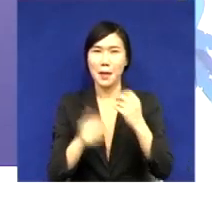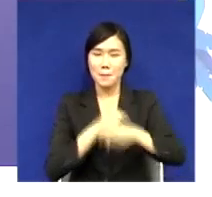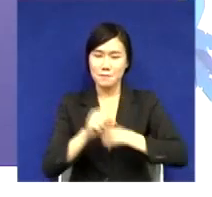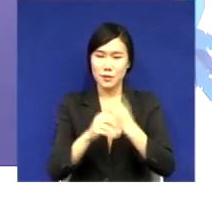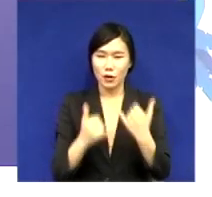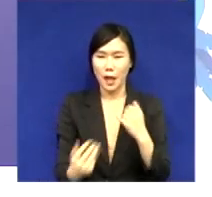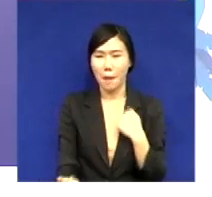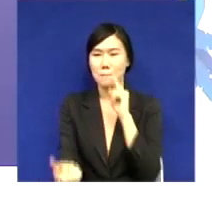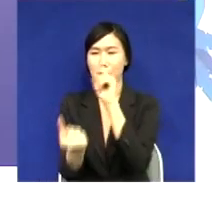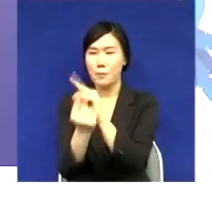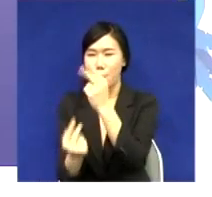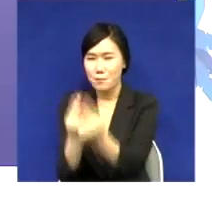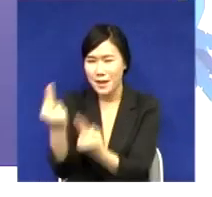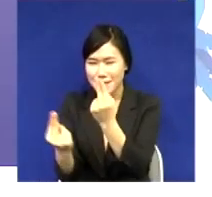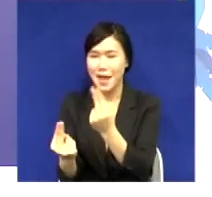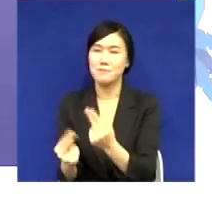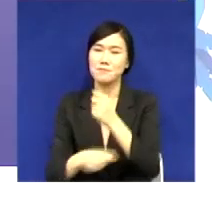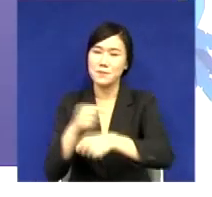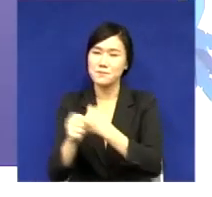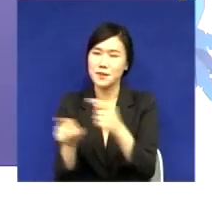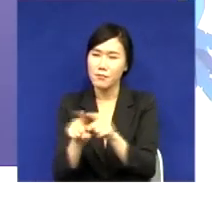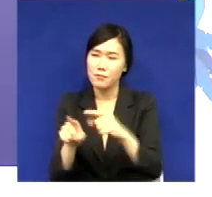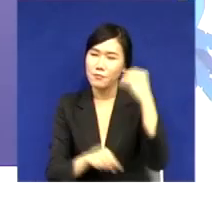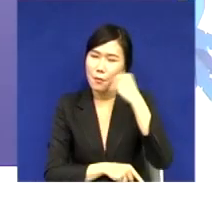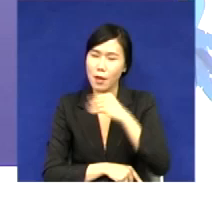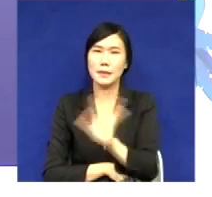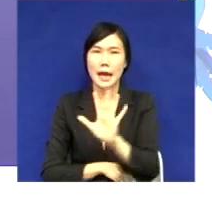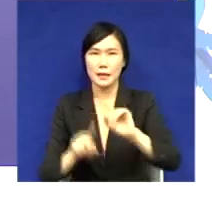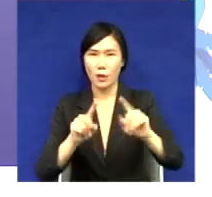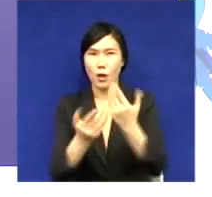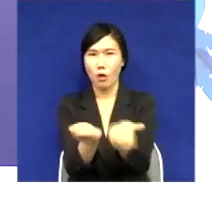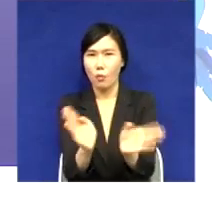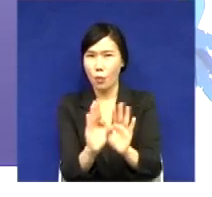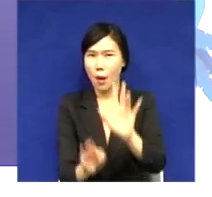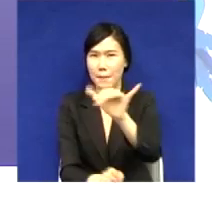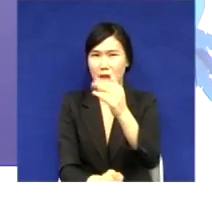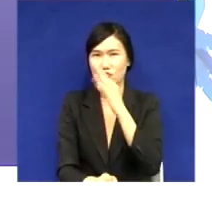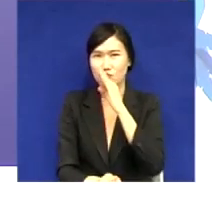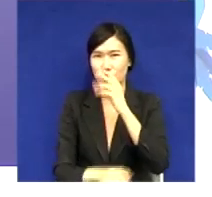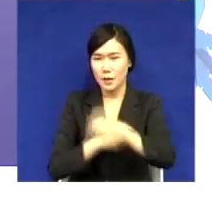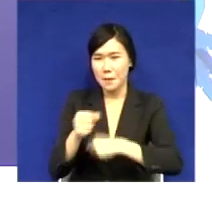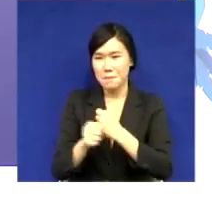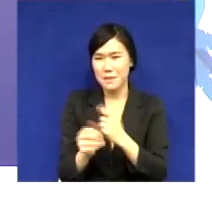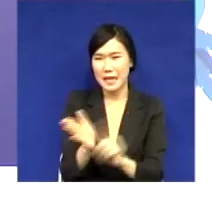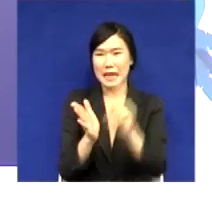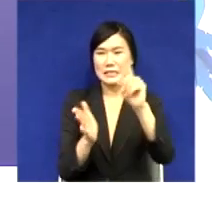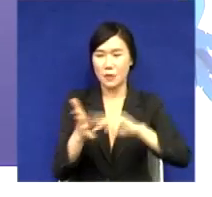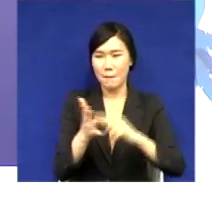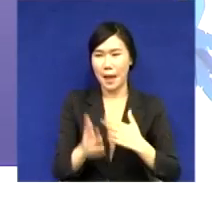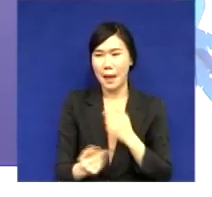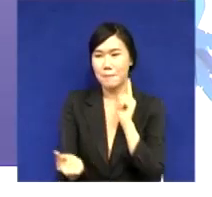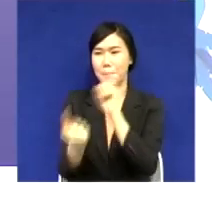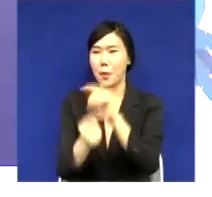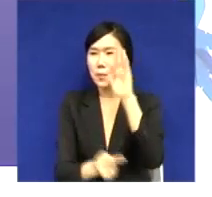ปเยี่ยมท่านได้เหมือนกับทุกๆปีเพราะว่าสำหรับบางครอบครัวอาจจะเป็นปีละครั้งนะคะที่จะกลับบ้านไปหาคุณพ่อคุณแม่ปีนี้ค